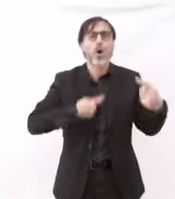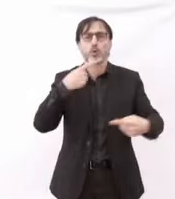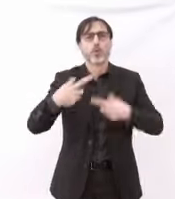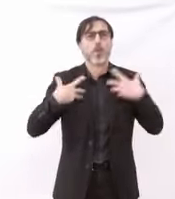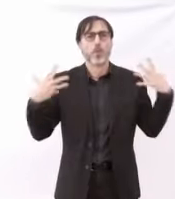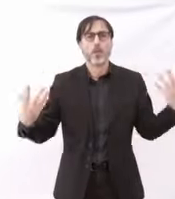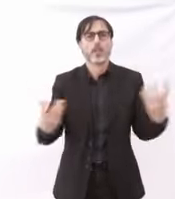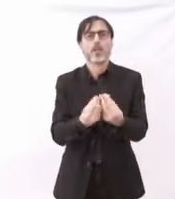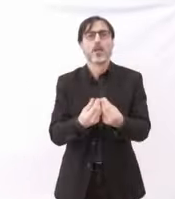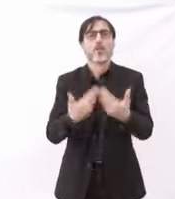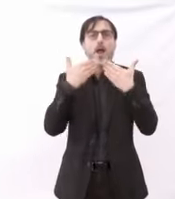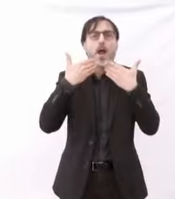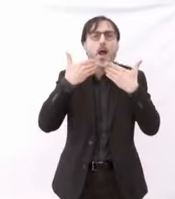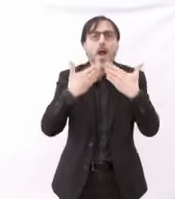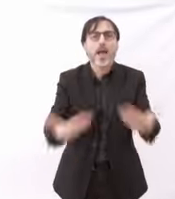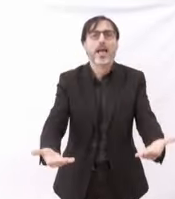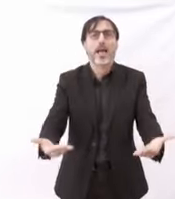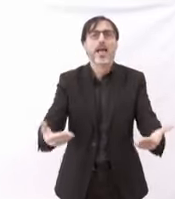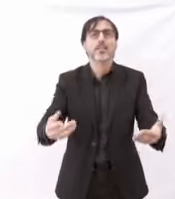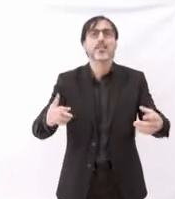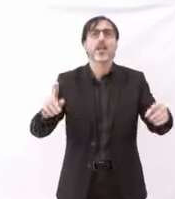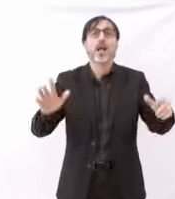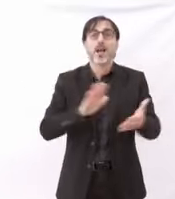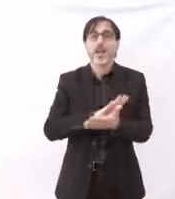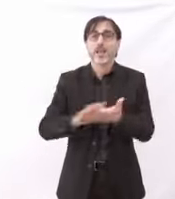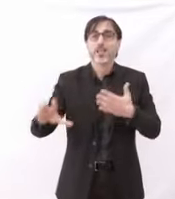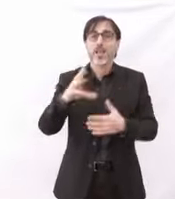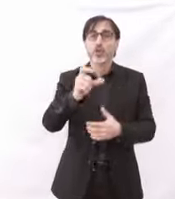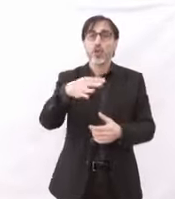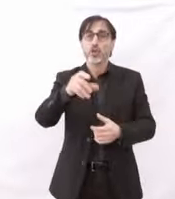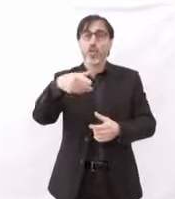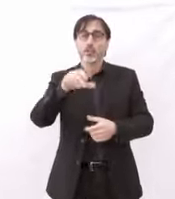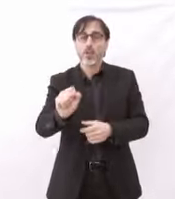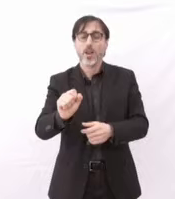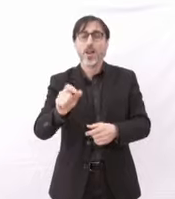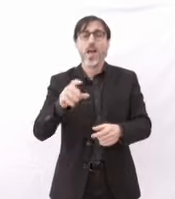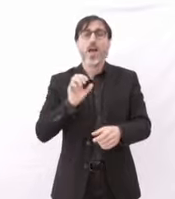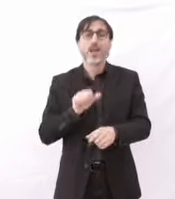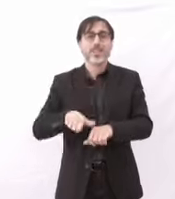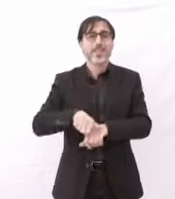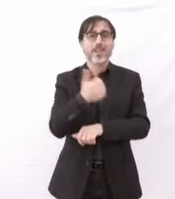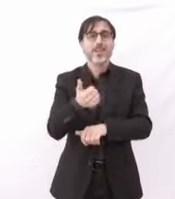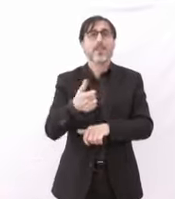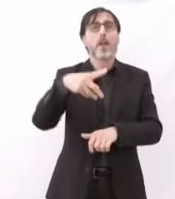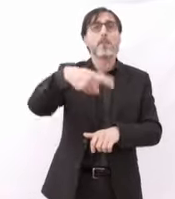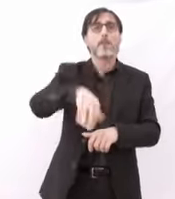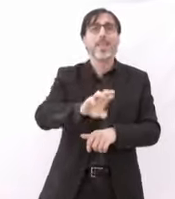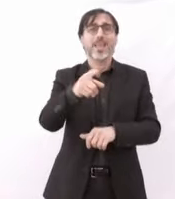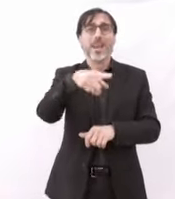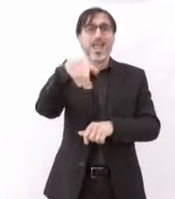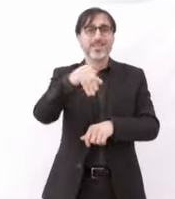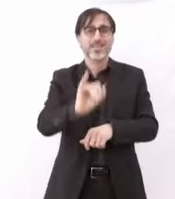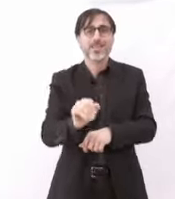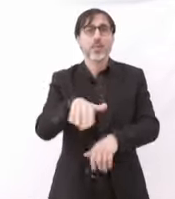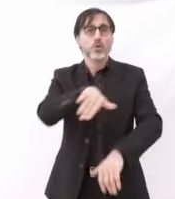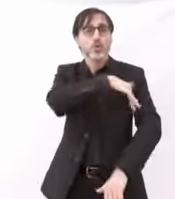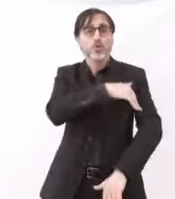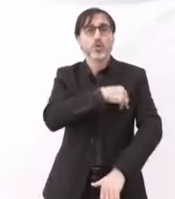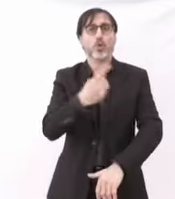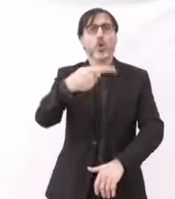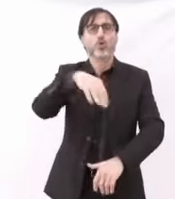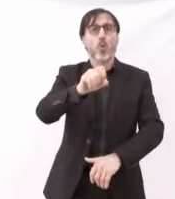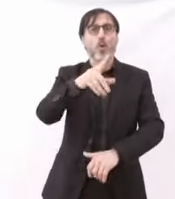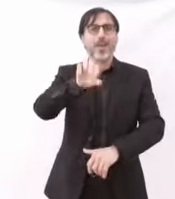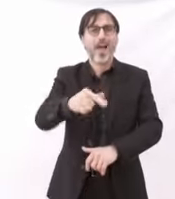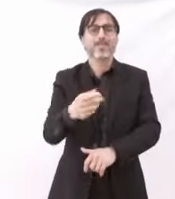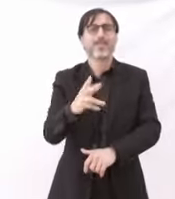voi. Ringrazio ancora il Conservatorio Santa Cecilia, il direttore maestro Franco Antonio Mirenzi e gli studenti Alessandro Giuliante,